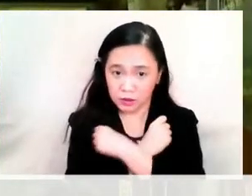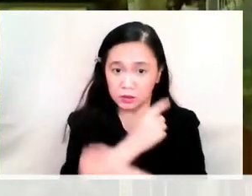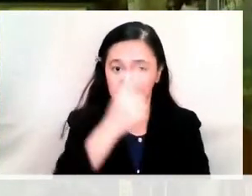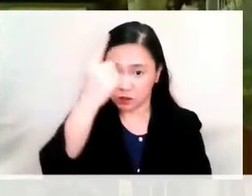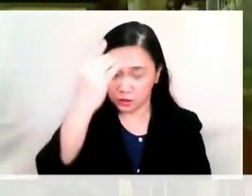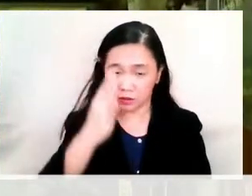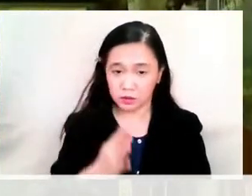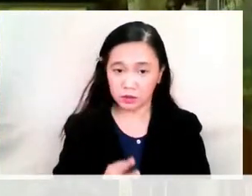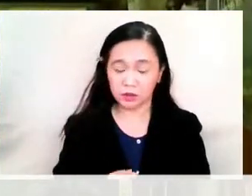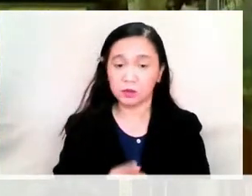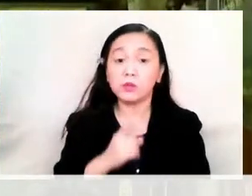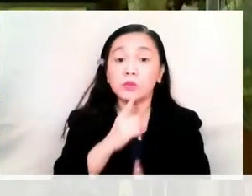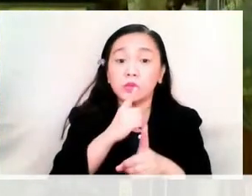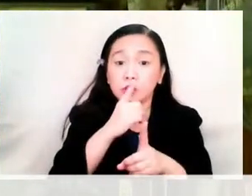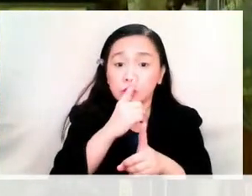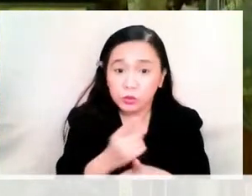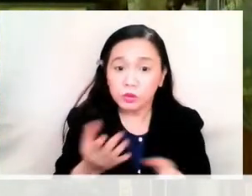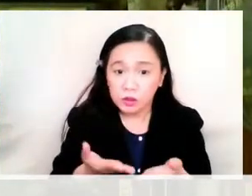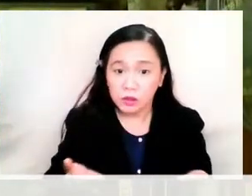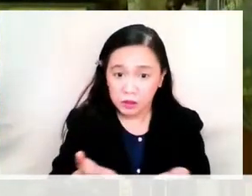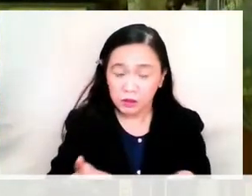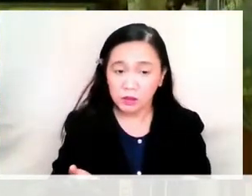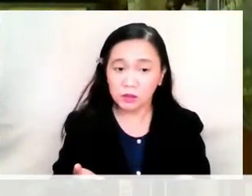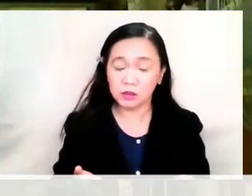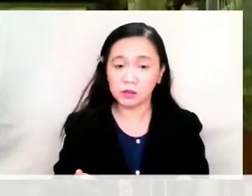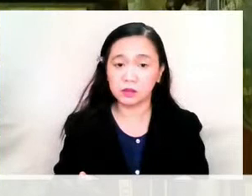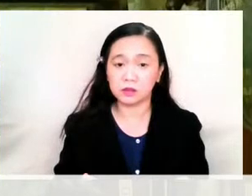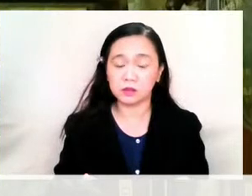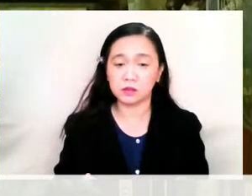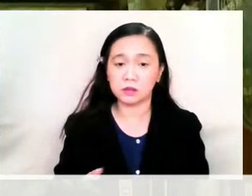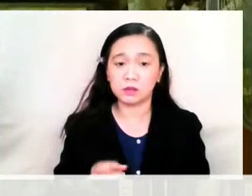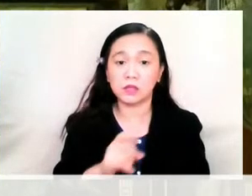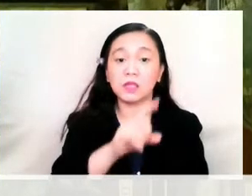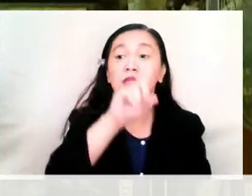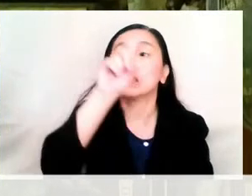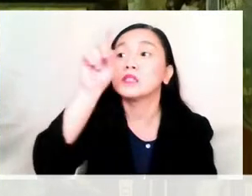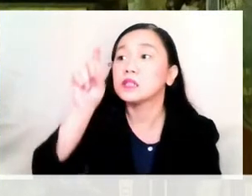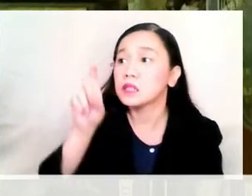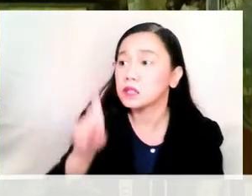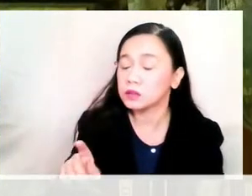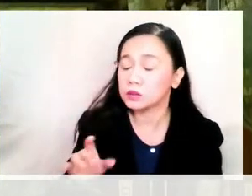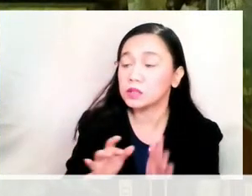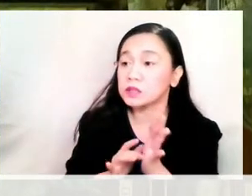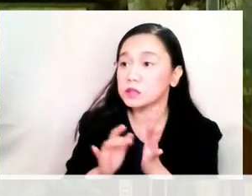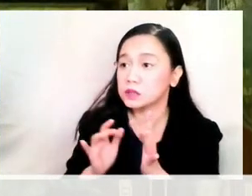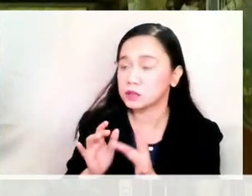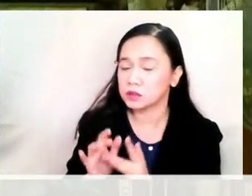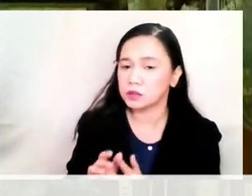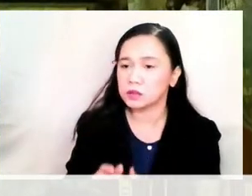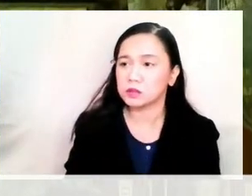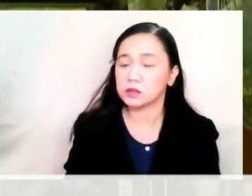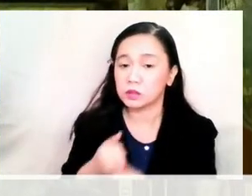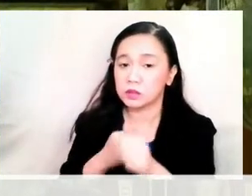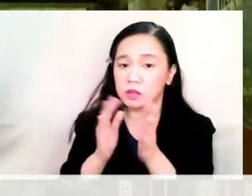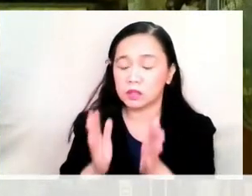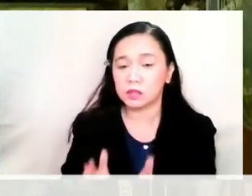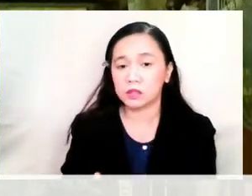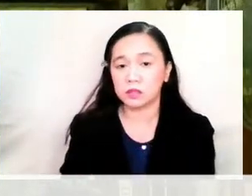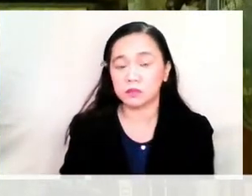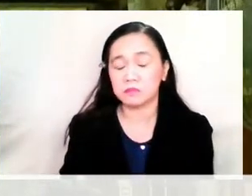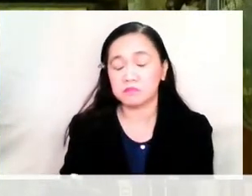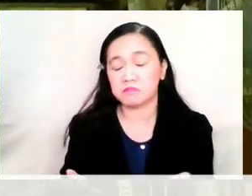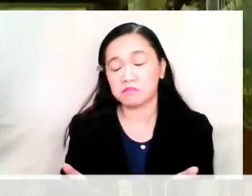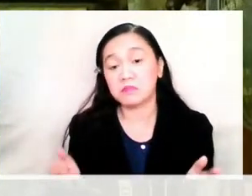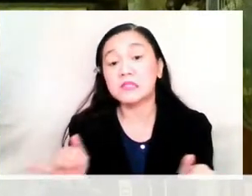siya? Kaya ang tanong ni Jesus sa kanyang mga alagad ay maaaring tanong niya rin